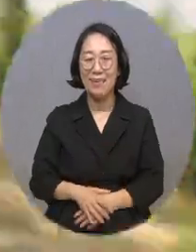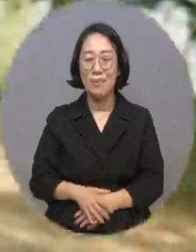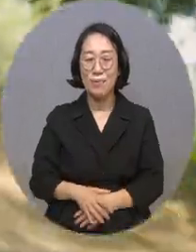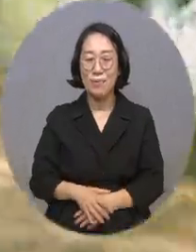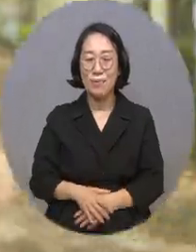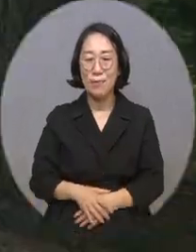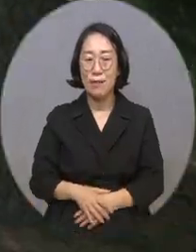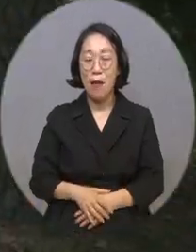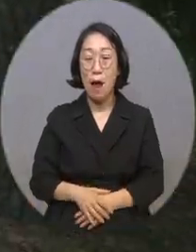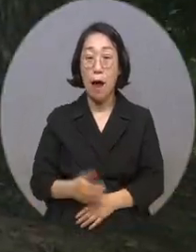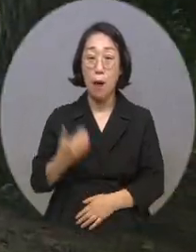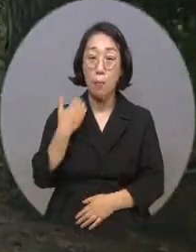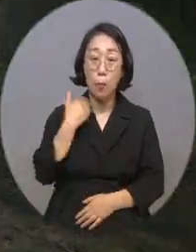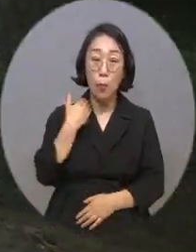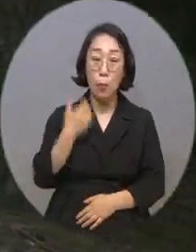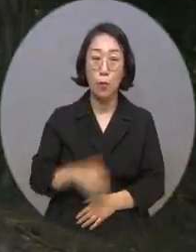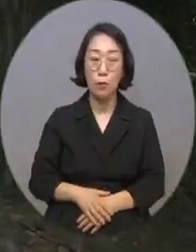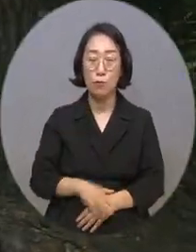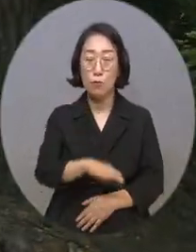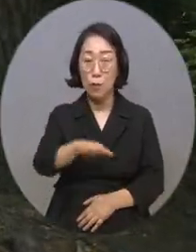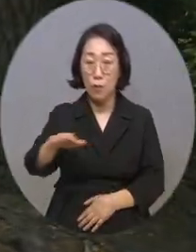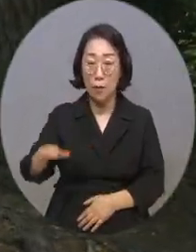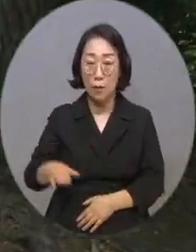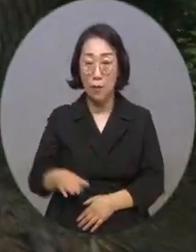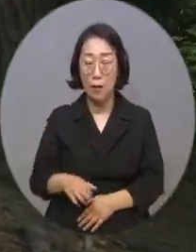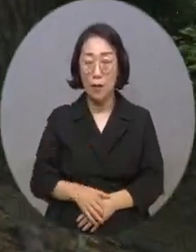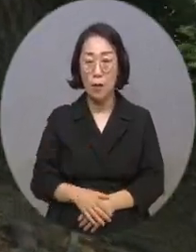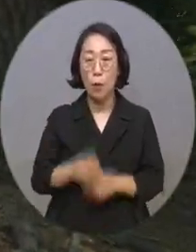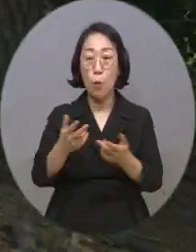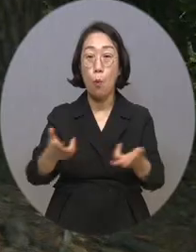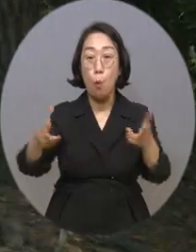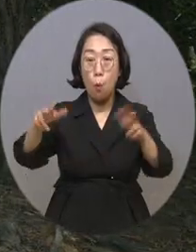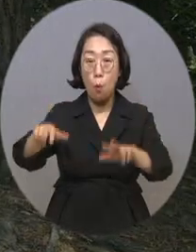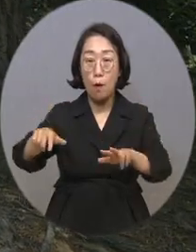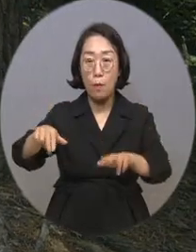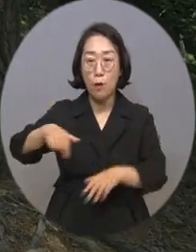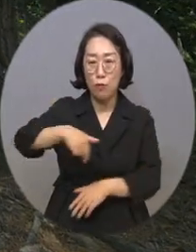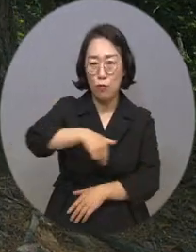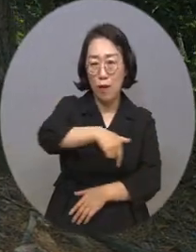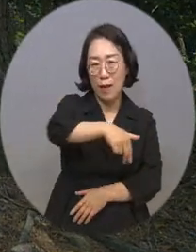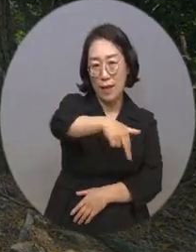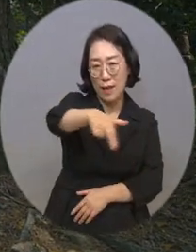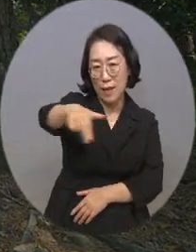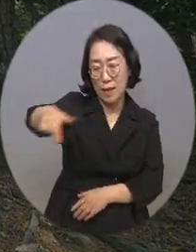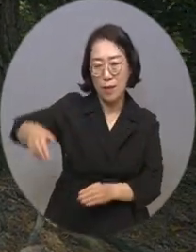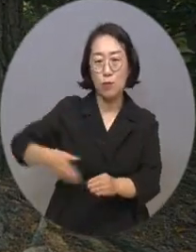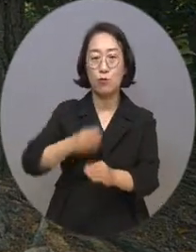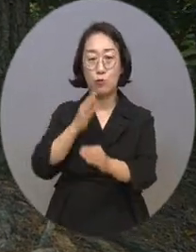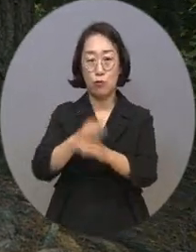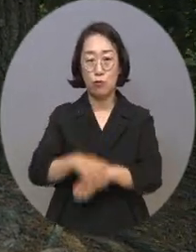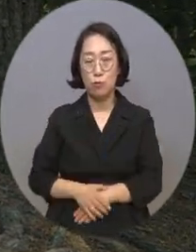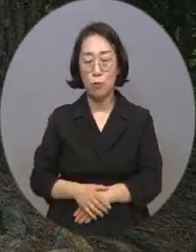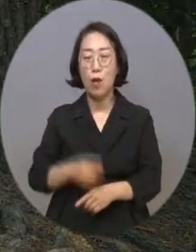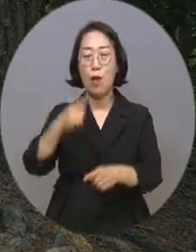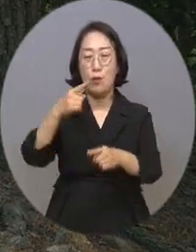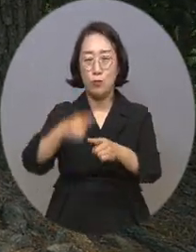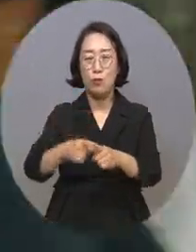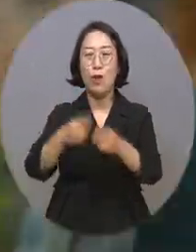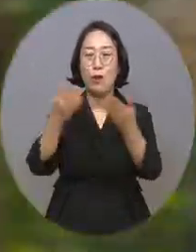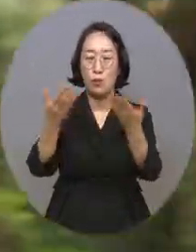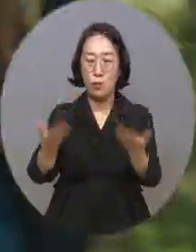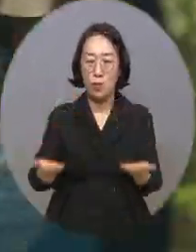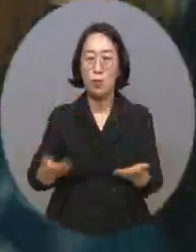정작 안 보이는 것 같은데? 여러분들은 저희와 함께 이순신 순국공원 둘레길을 걷고 계십니다. 아니 이게 올라오면은 원래 좀 쉬었다 가고